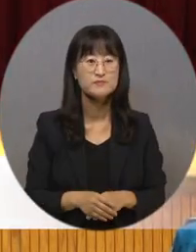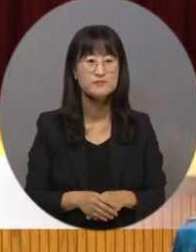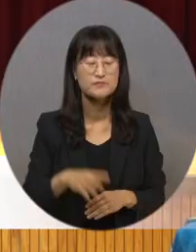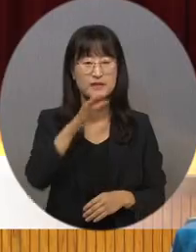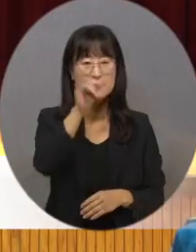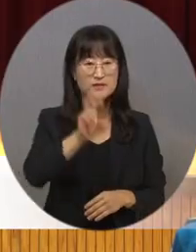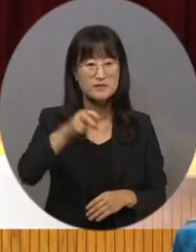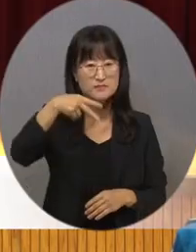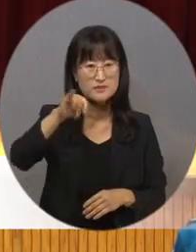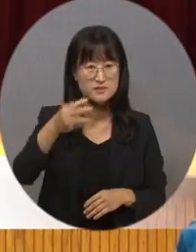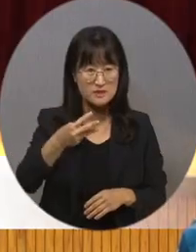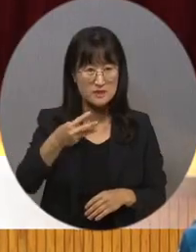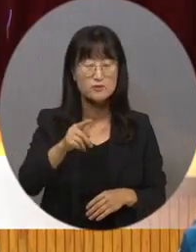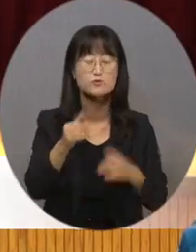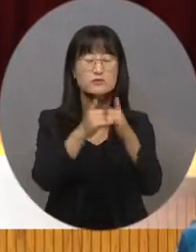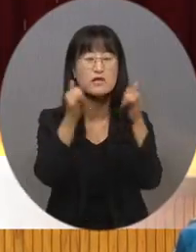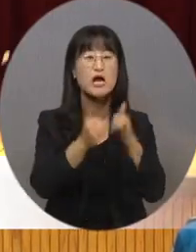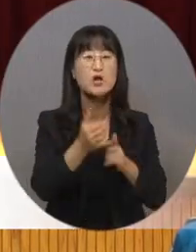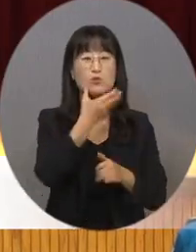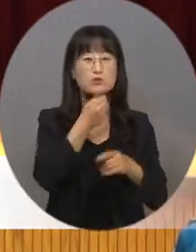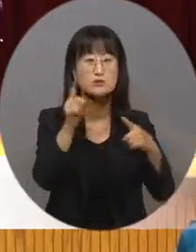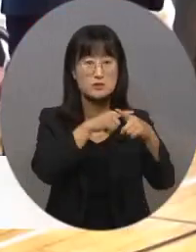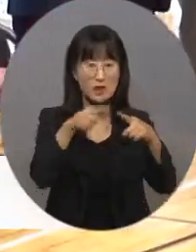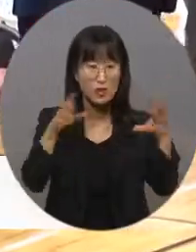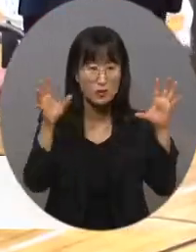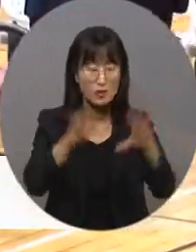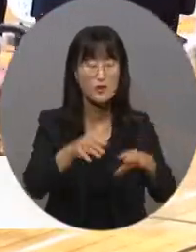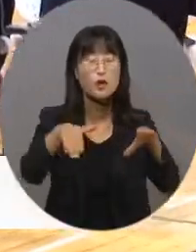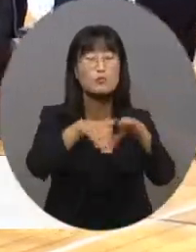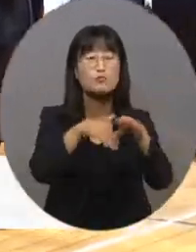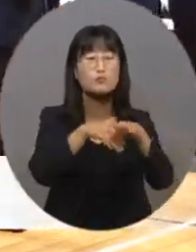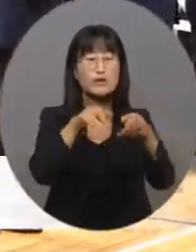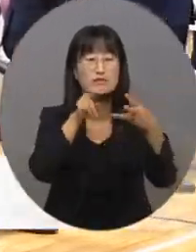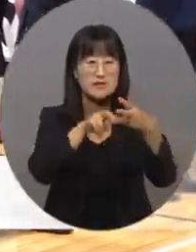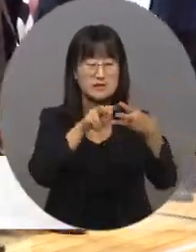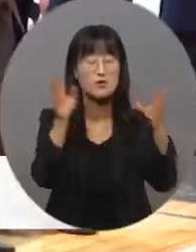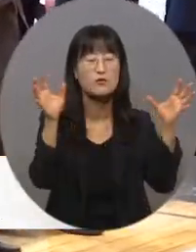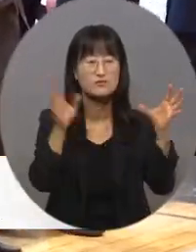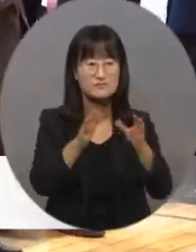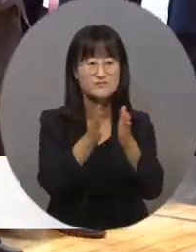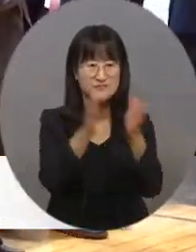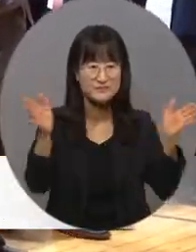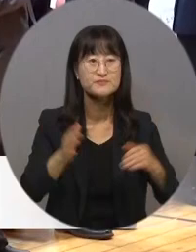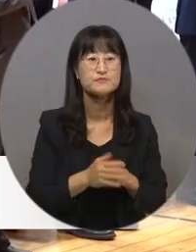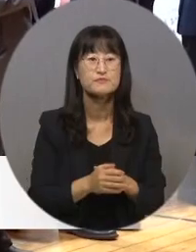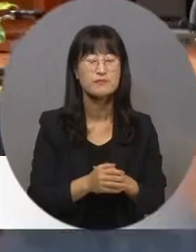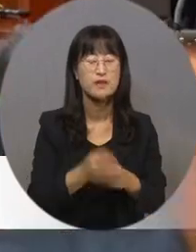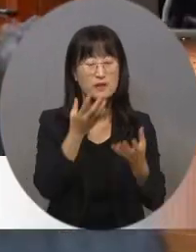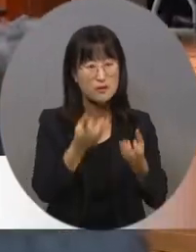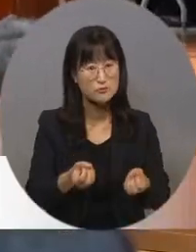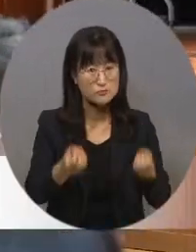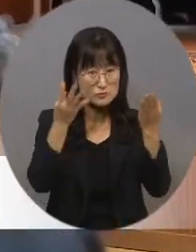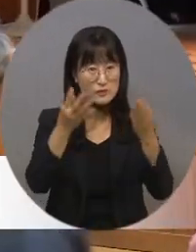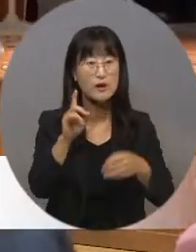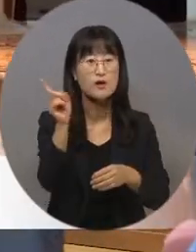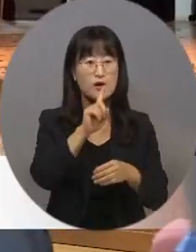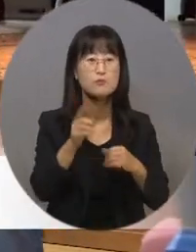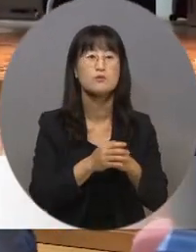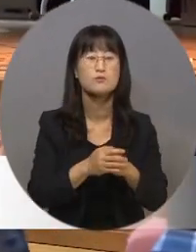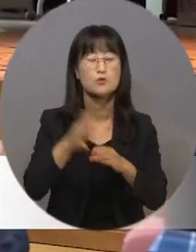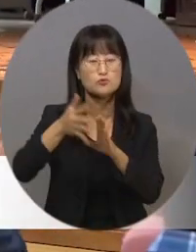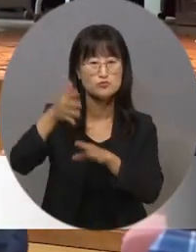임실군 사회복지대회가 지난 6일 임실군 문화체육센터에서 열렸습니다. 이날 개회식에는 신민